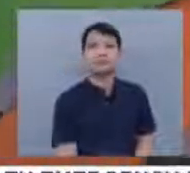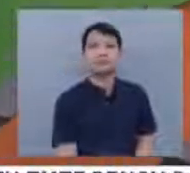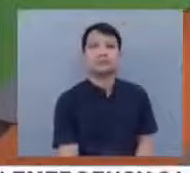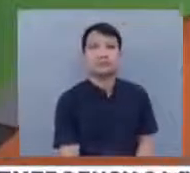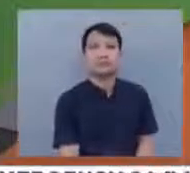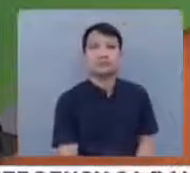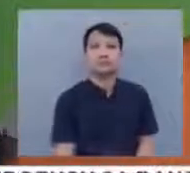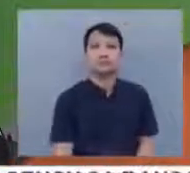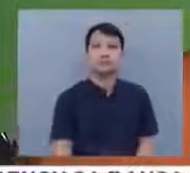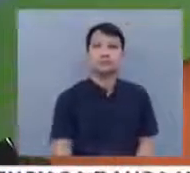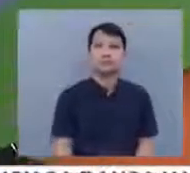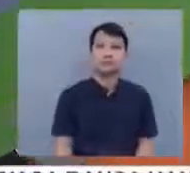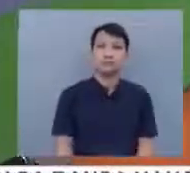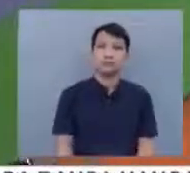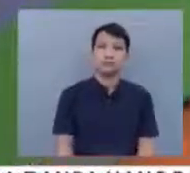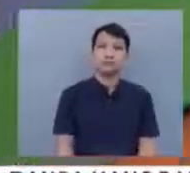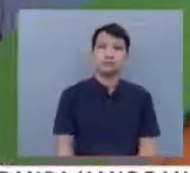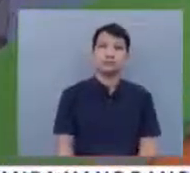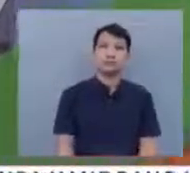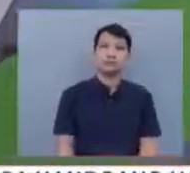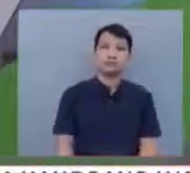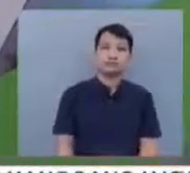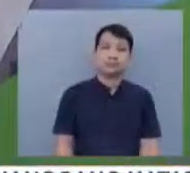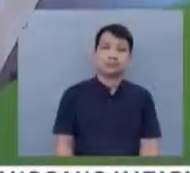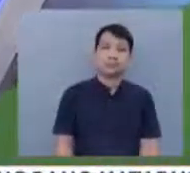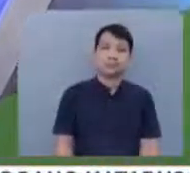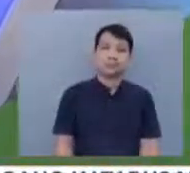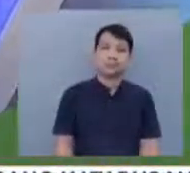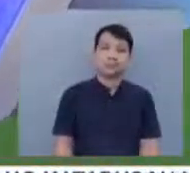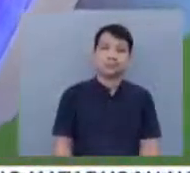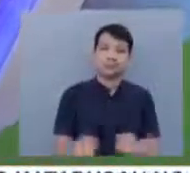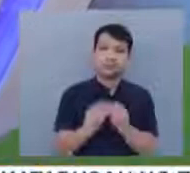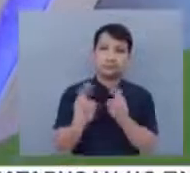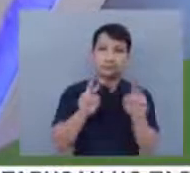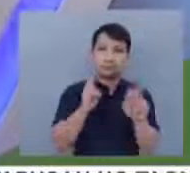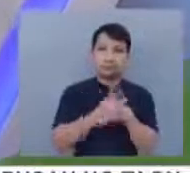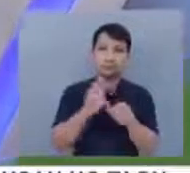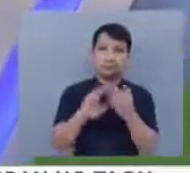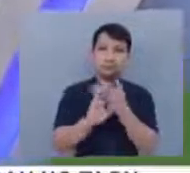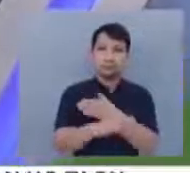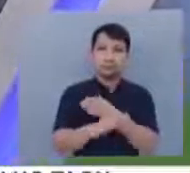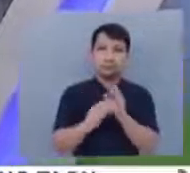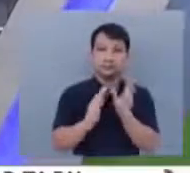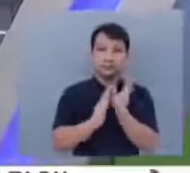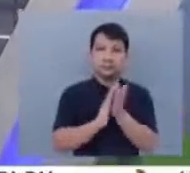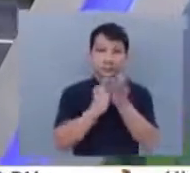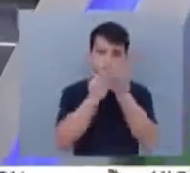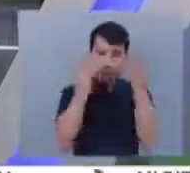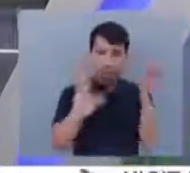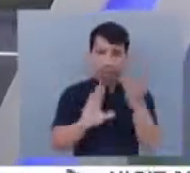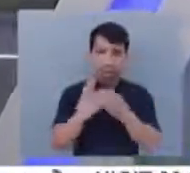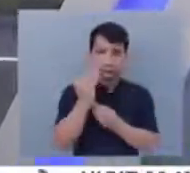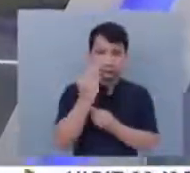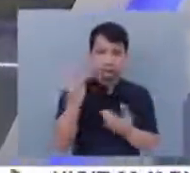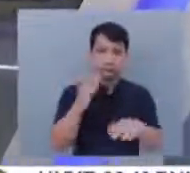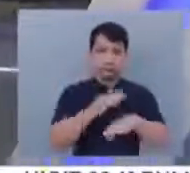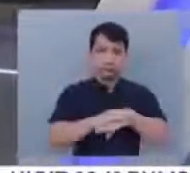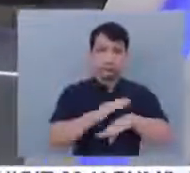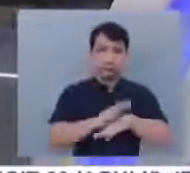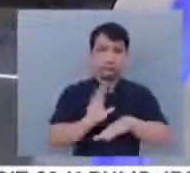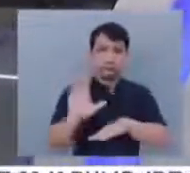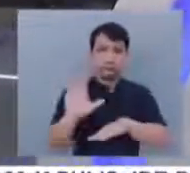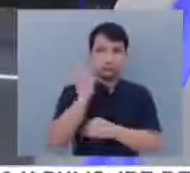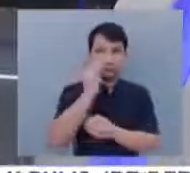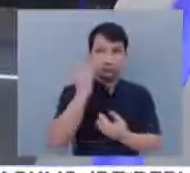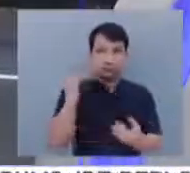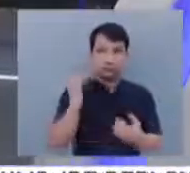Doble ang paghahanda ngayon ng mga paaralan sa nalalapit na pagbabalik eskwela lalo't nananatili pa rin ang banta ng pandemic. Sa isang